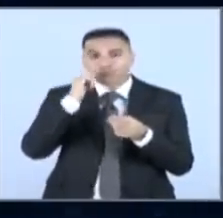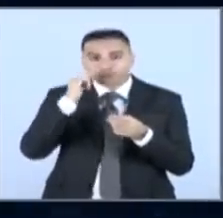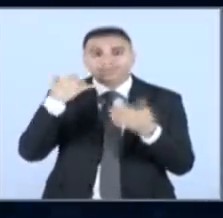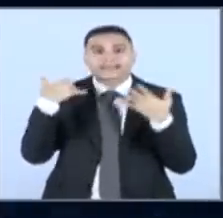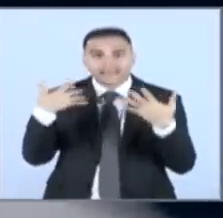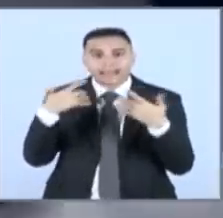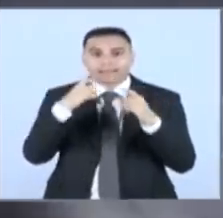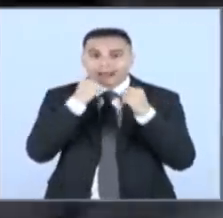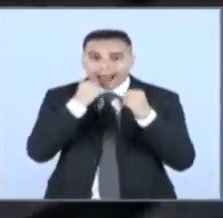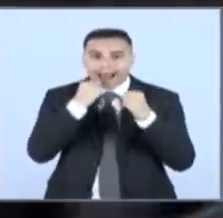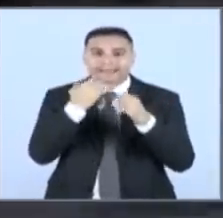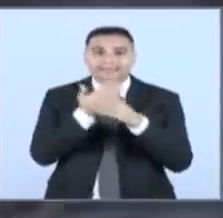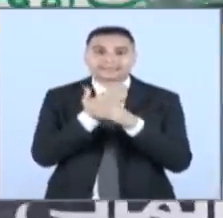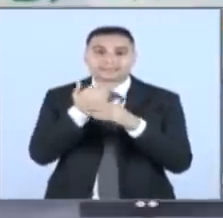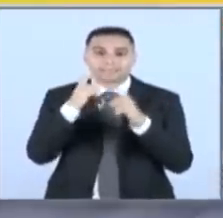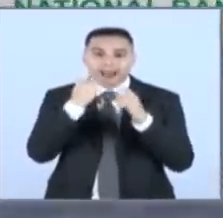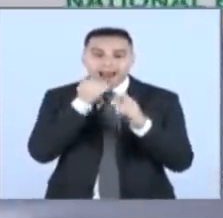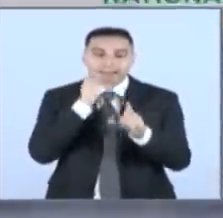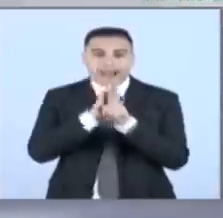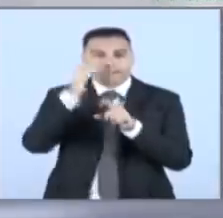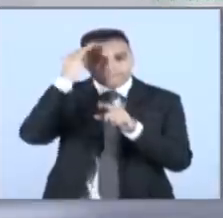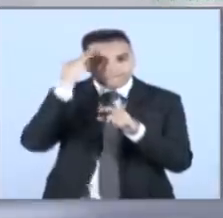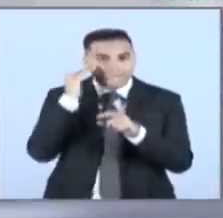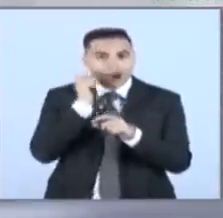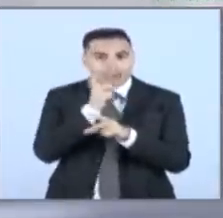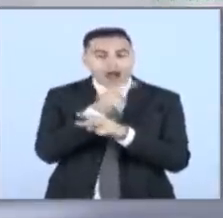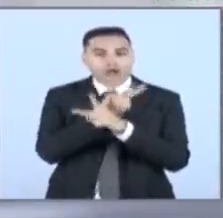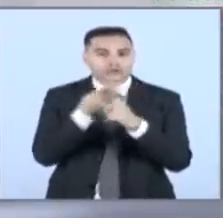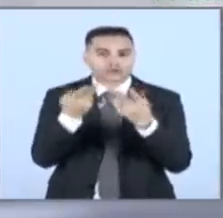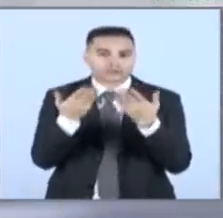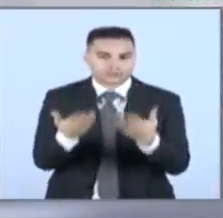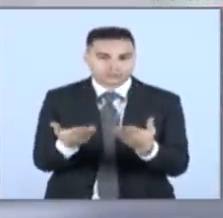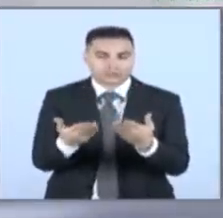2,902,500 جنيه من البنك الأهلي لدعم المرأة المعيلة والشمول المالي.